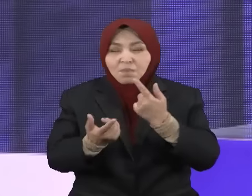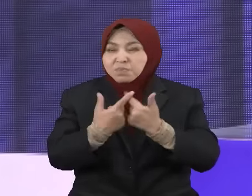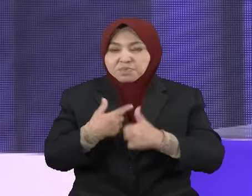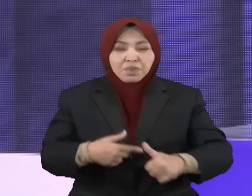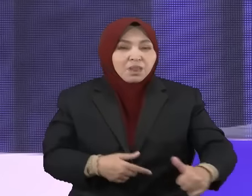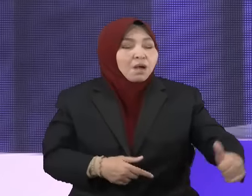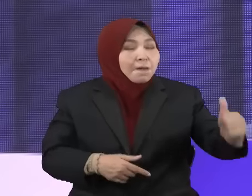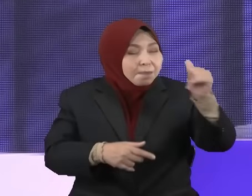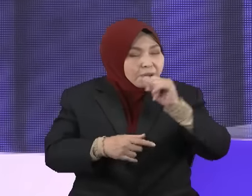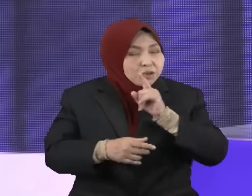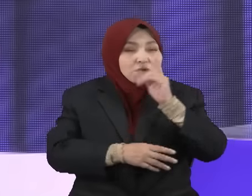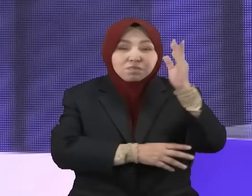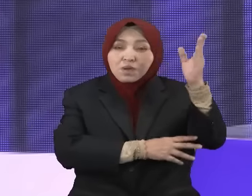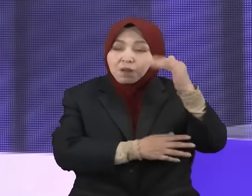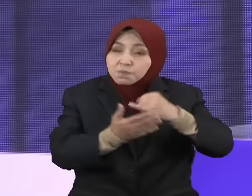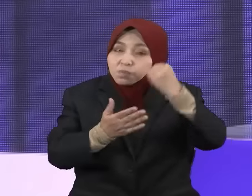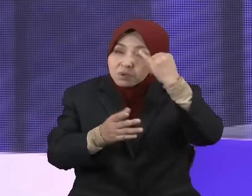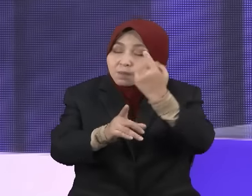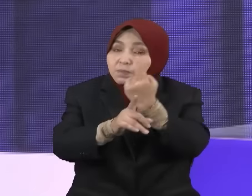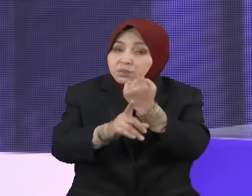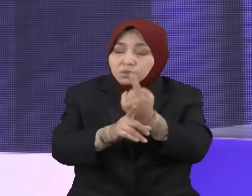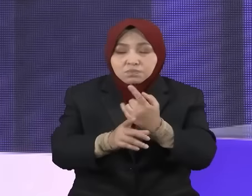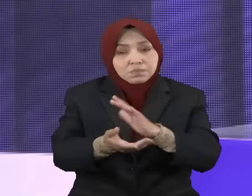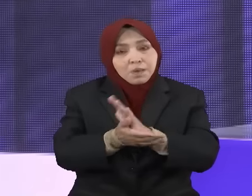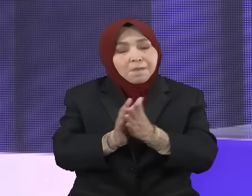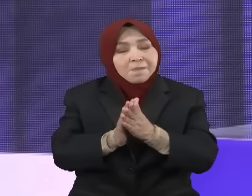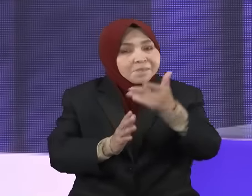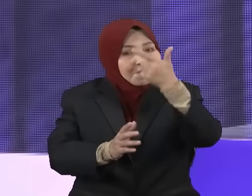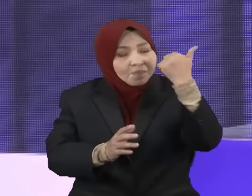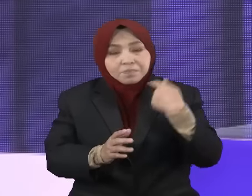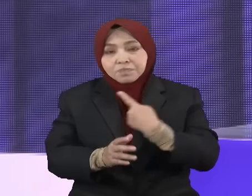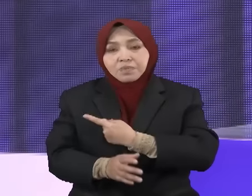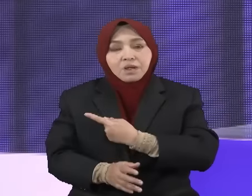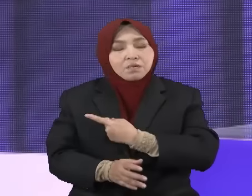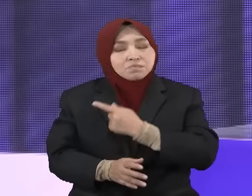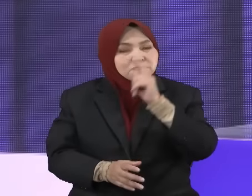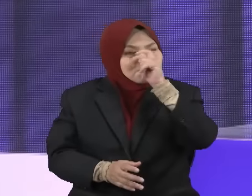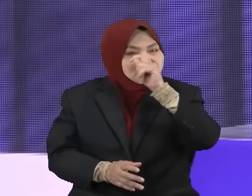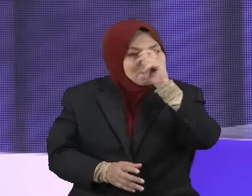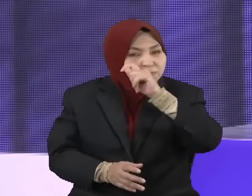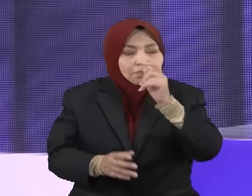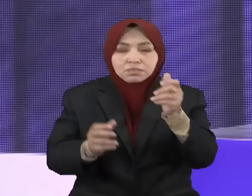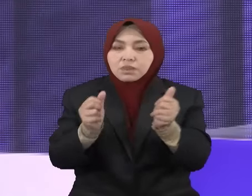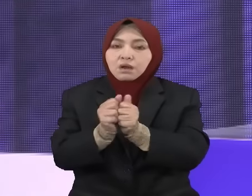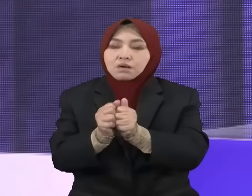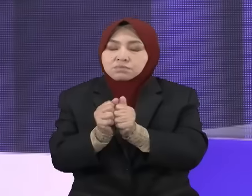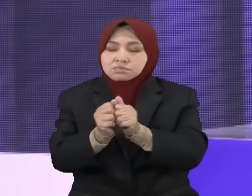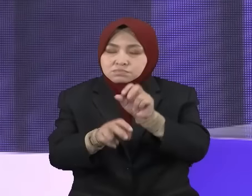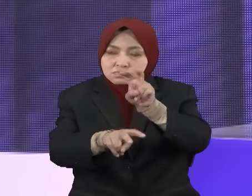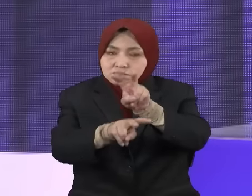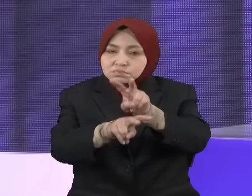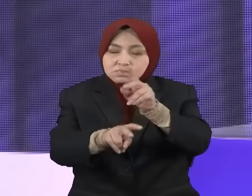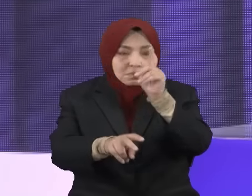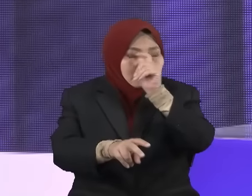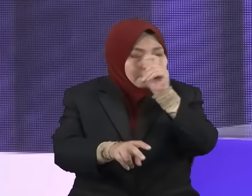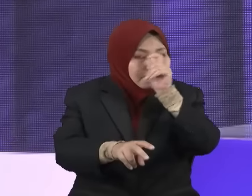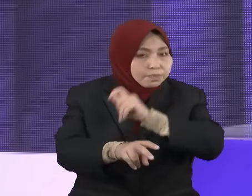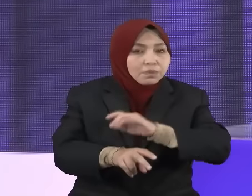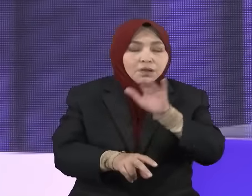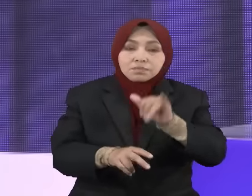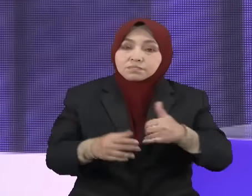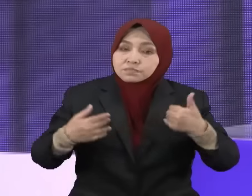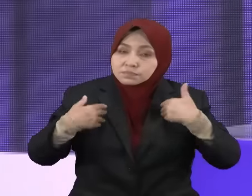hujjatul baligh, daripada ilmu yang betul, ianya menyebabkan kita tertipu dengan kesaksian-kesaksian palsu